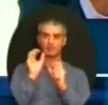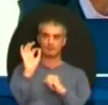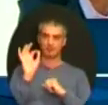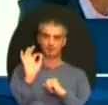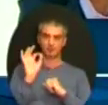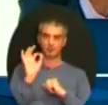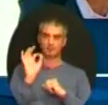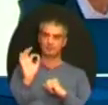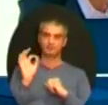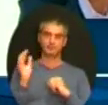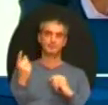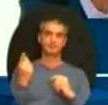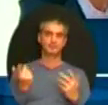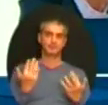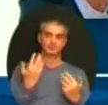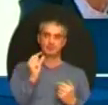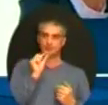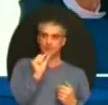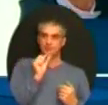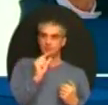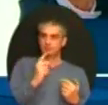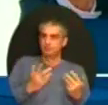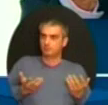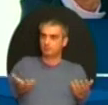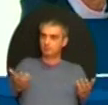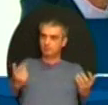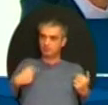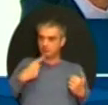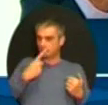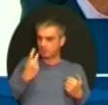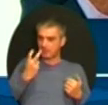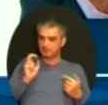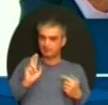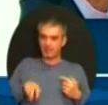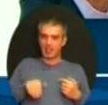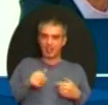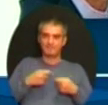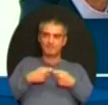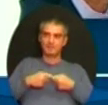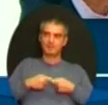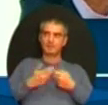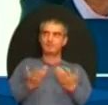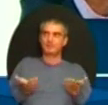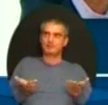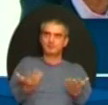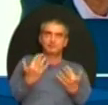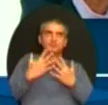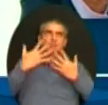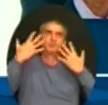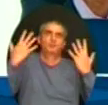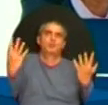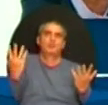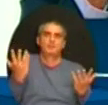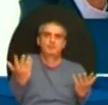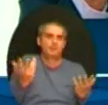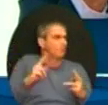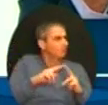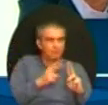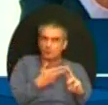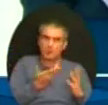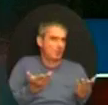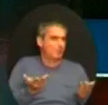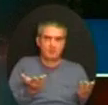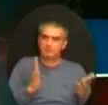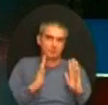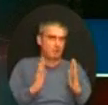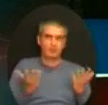שלהם. זה מספרים... מה אתה מדבר? לנו יש 120 אלף מתפקדים, על מה אתה מדבר? זה מספרים גדולים. בכל העולם מספר חברים